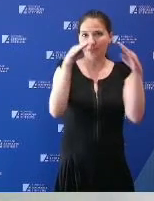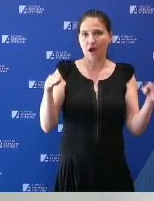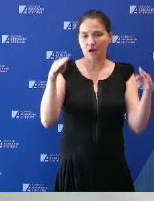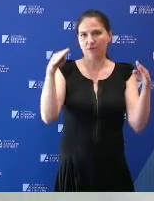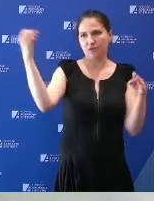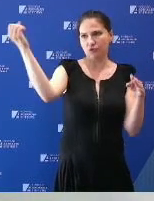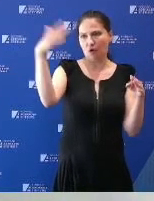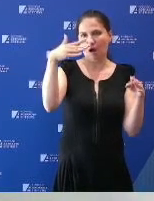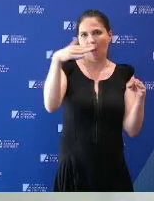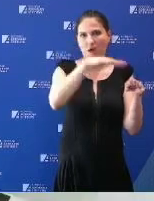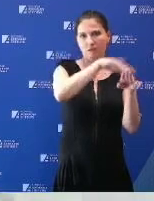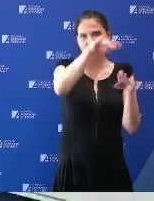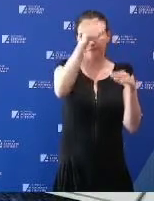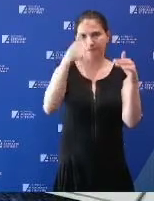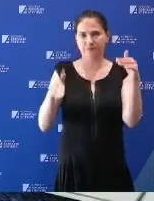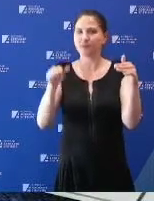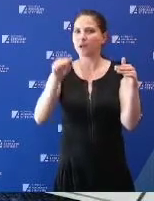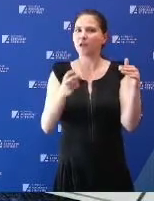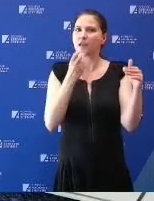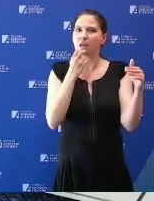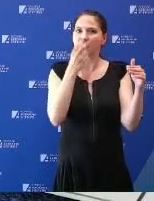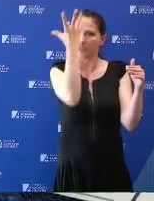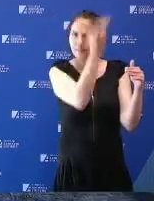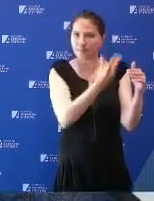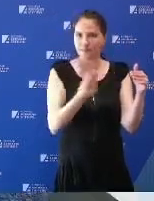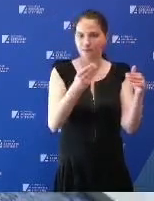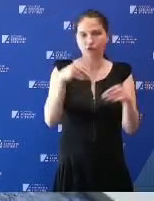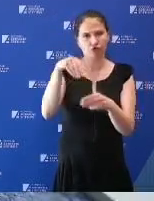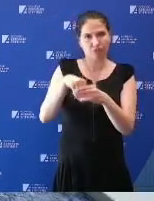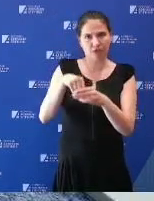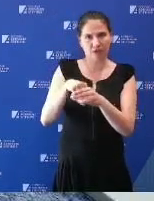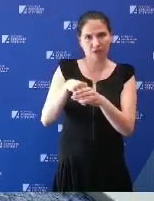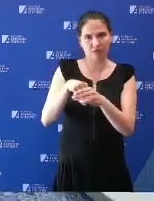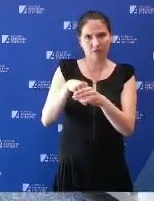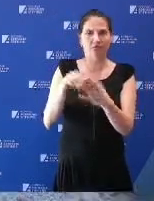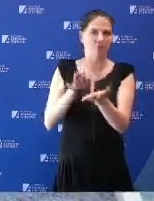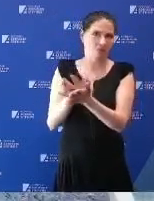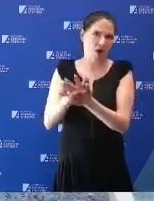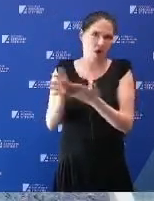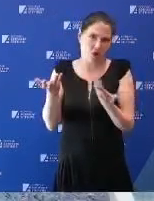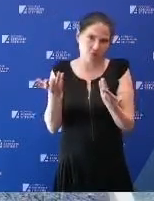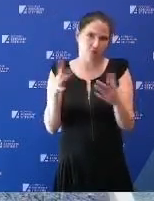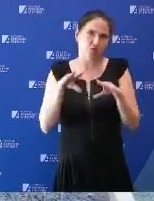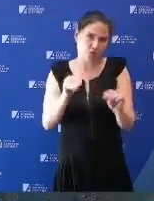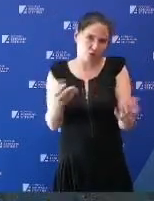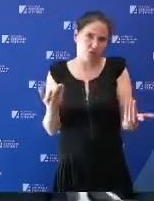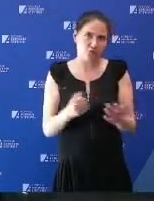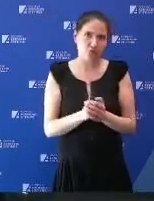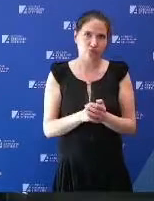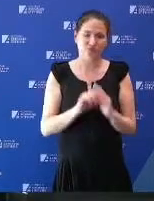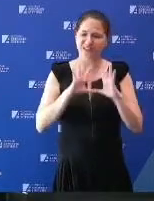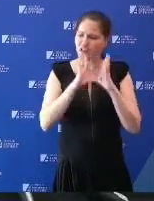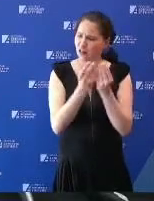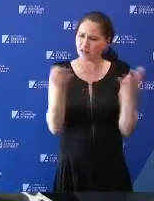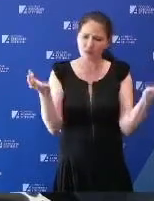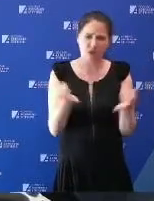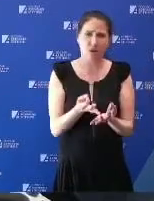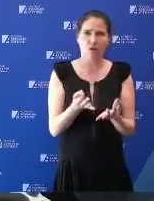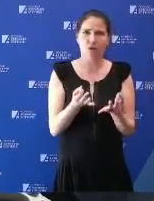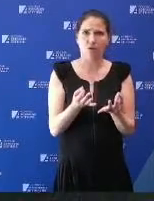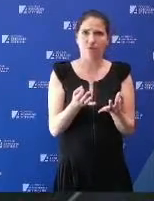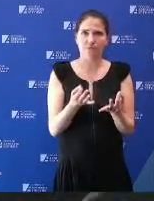können wir Energie erzeugen. Wir können sie speichern. Wir können sie natürlich auch verbrauchen. Und das alles brauchen wir, um